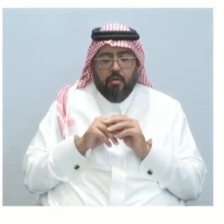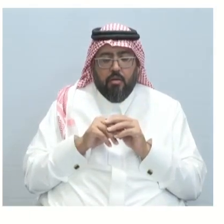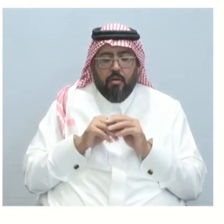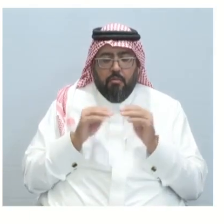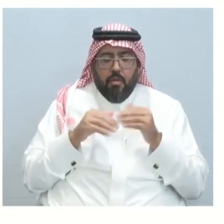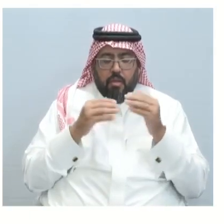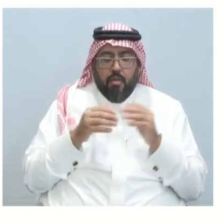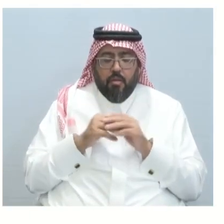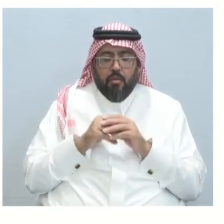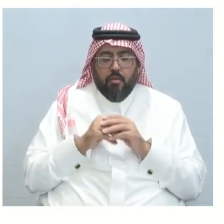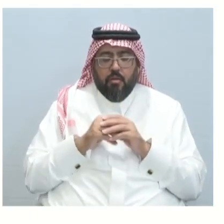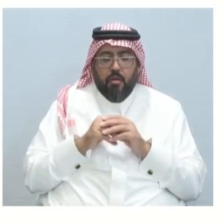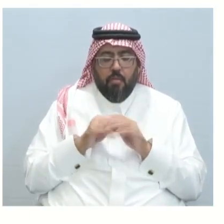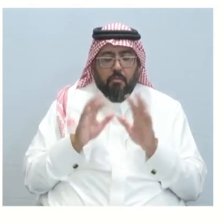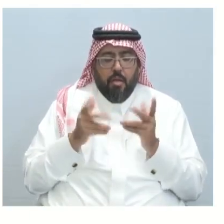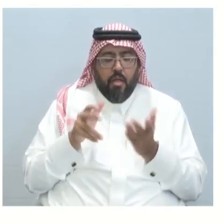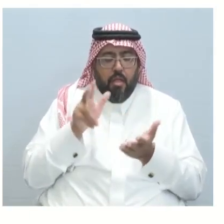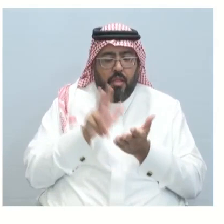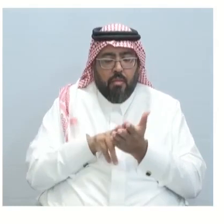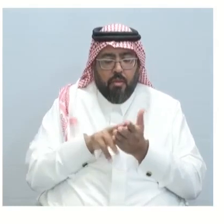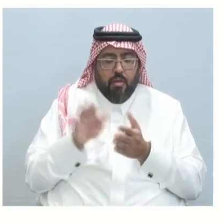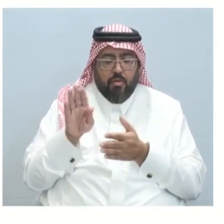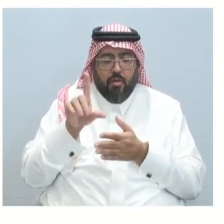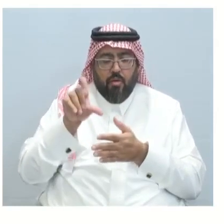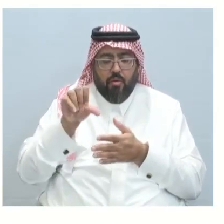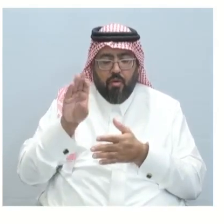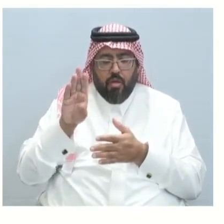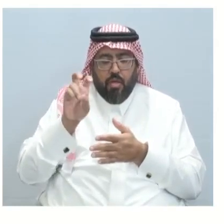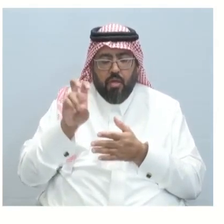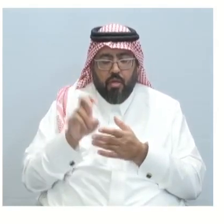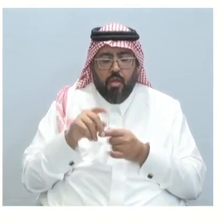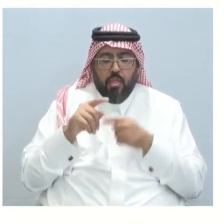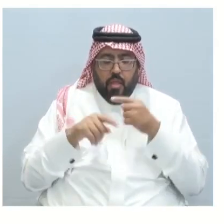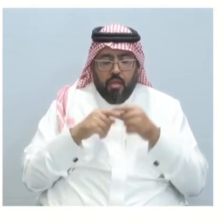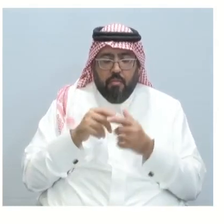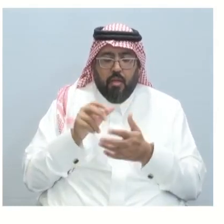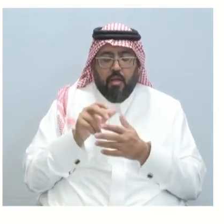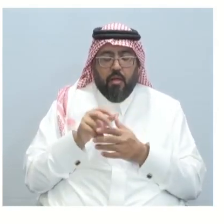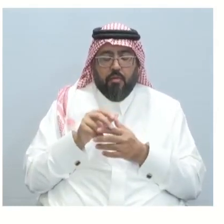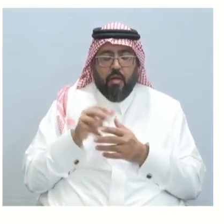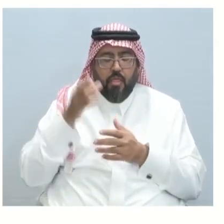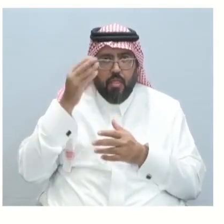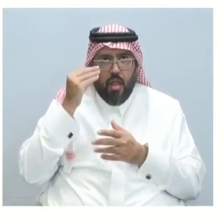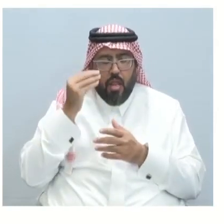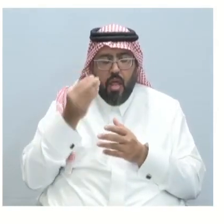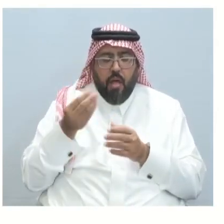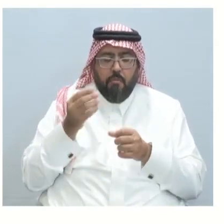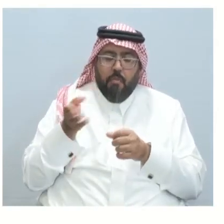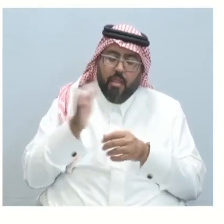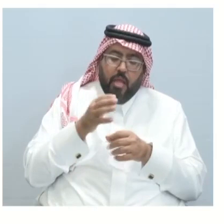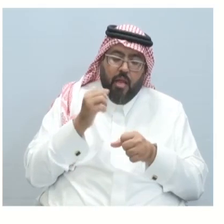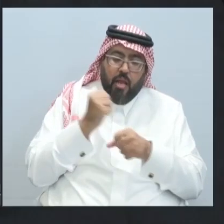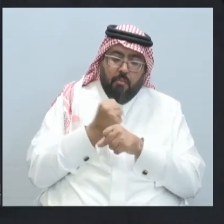بعد ذلك ناتي الى ما هي التطبيقات السلوكيه دائما ما نتعلم ثم بعد ذلك نعمل